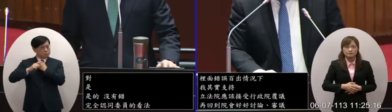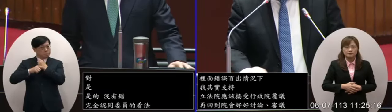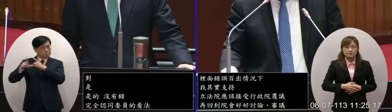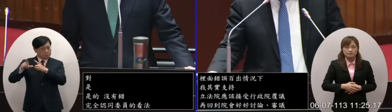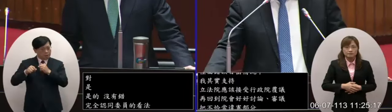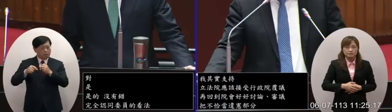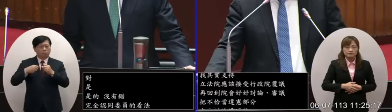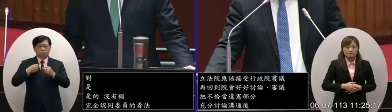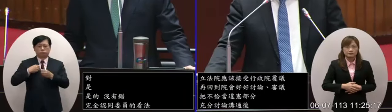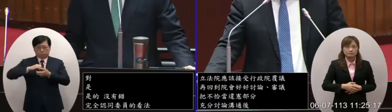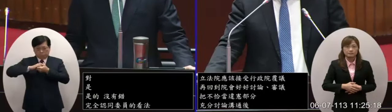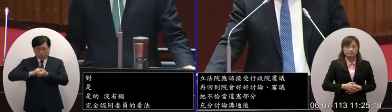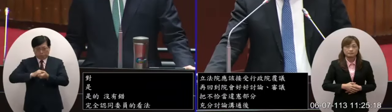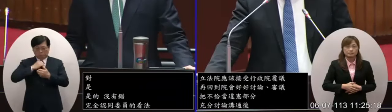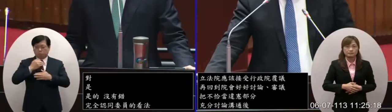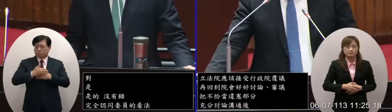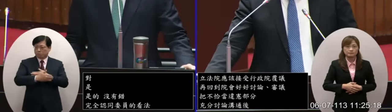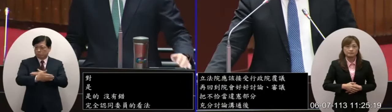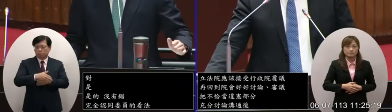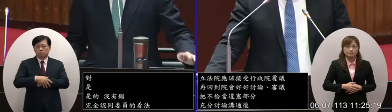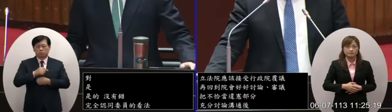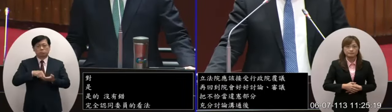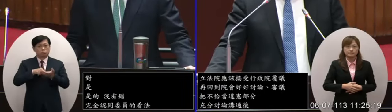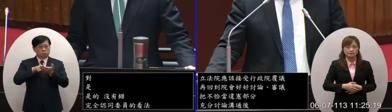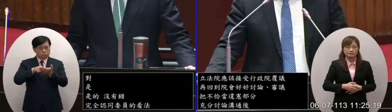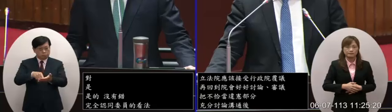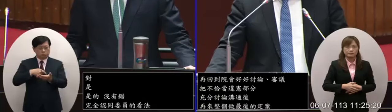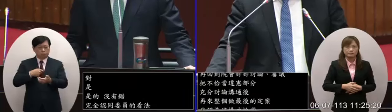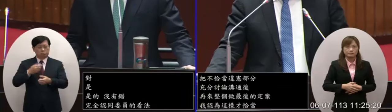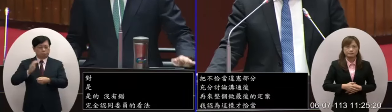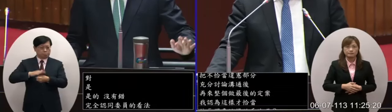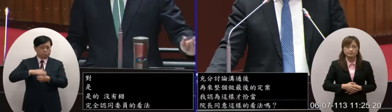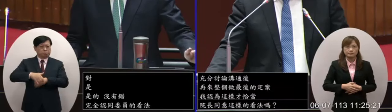照宪法所定的程序提出救济，